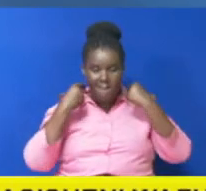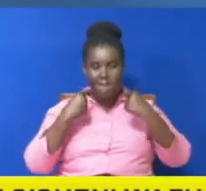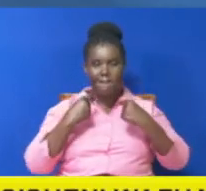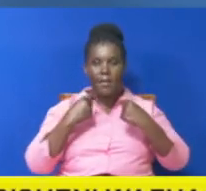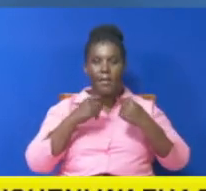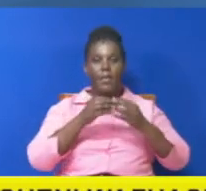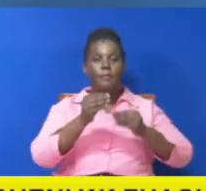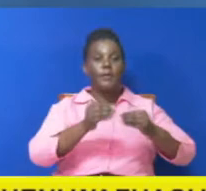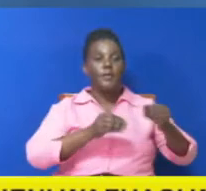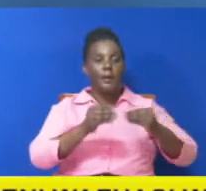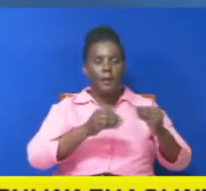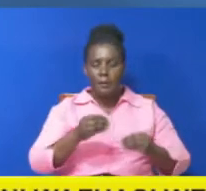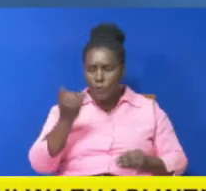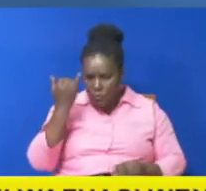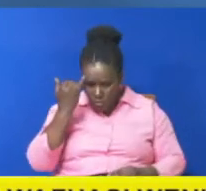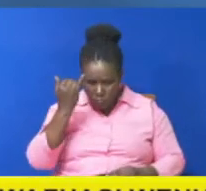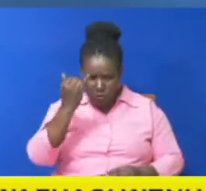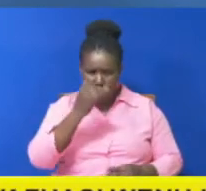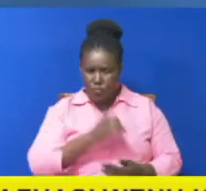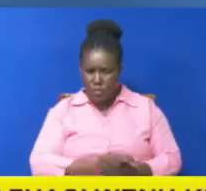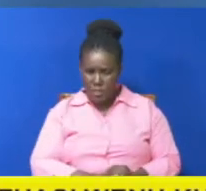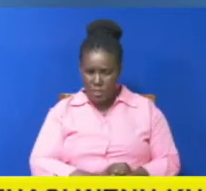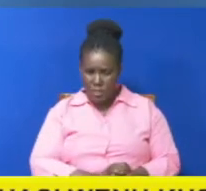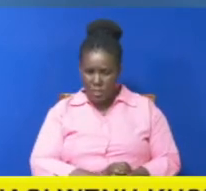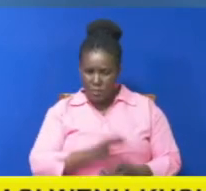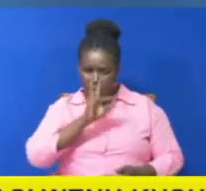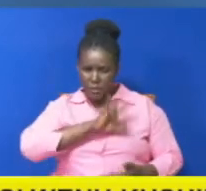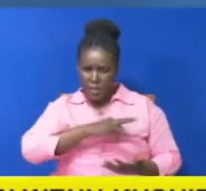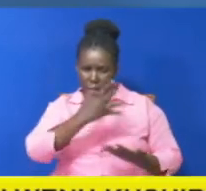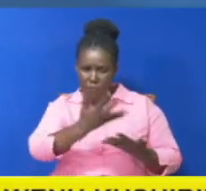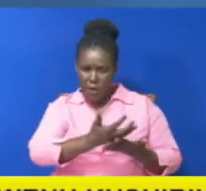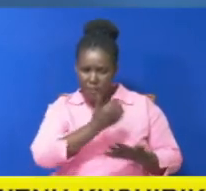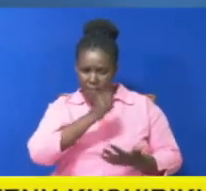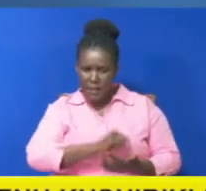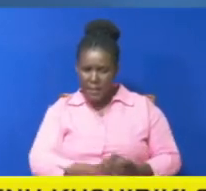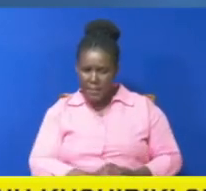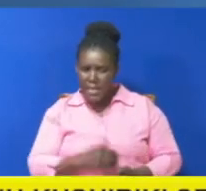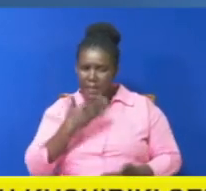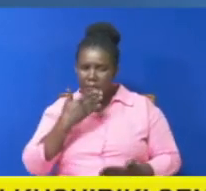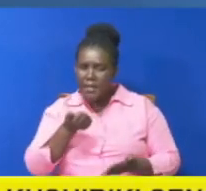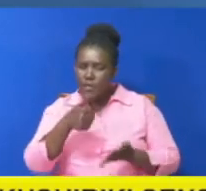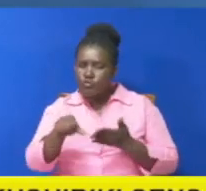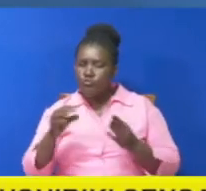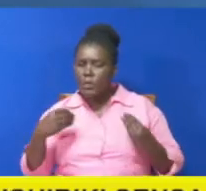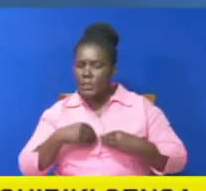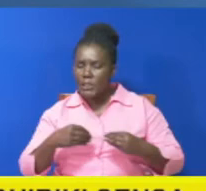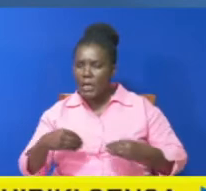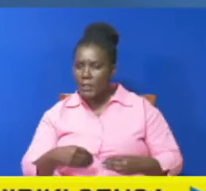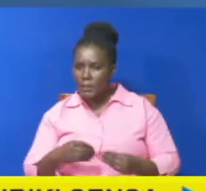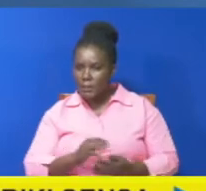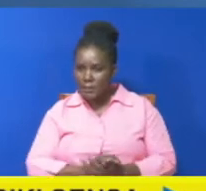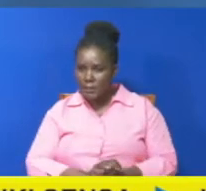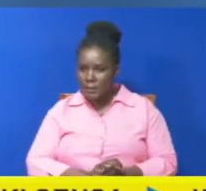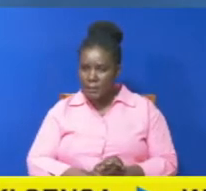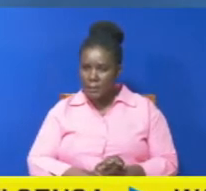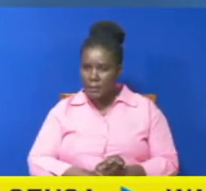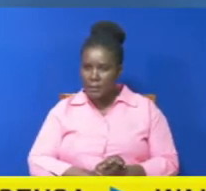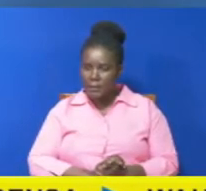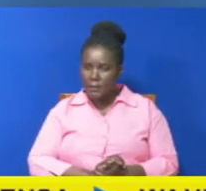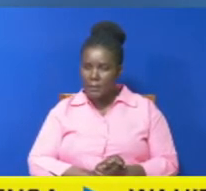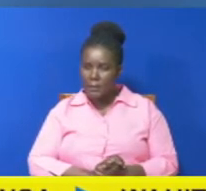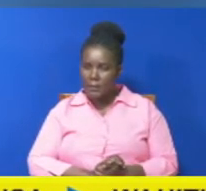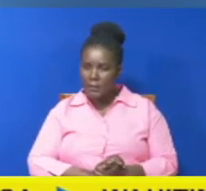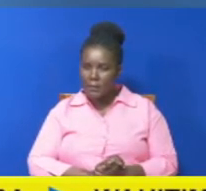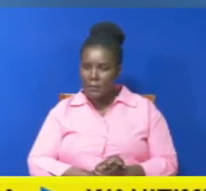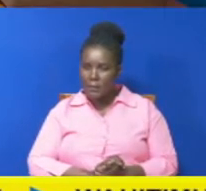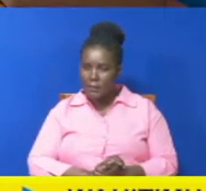mimi, katika hiyo pesa unayotoa, kwa nini mwisho wa mwezi mke wako asitoe akupe kidogo kanunue shati? Umeona? Au hata yeye mwenyewe